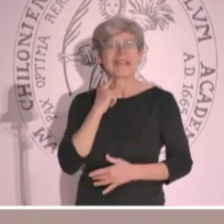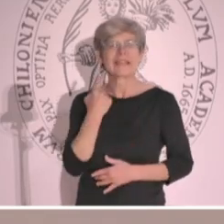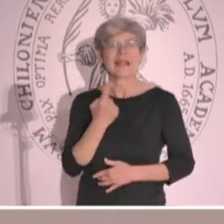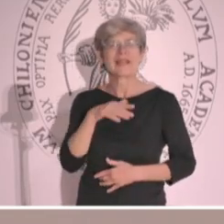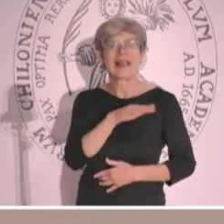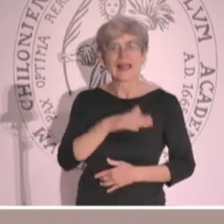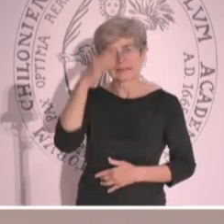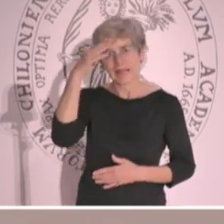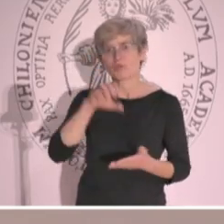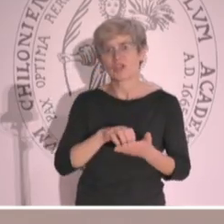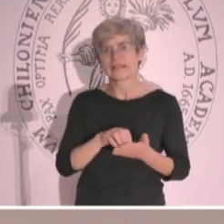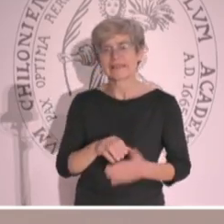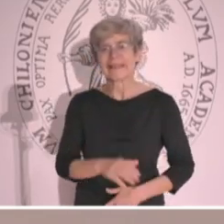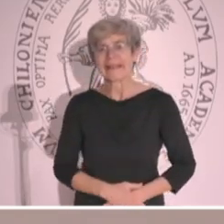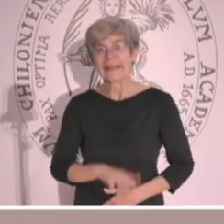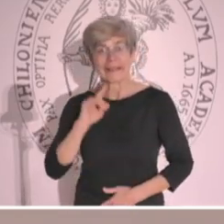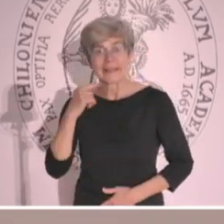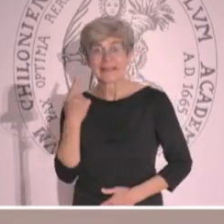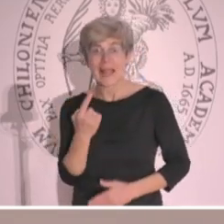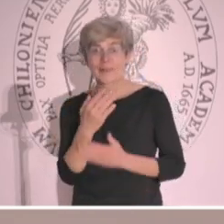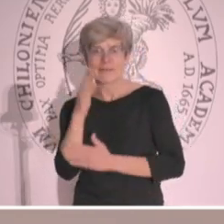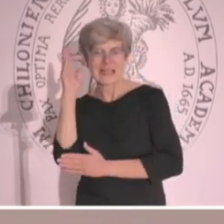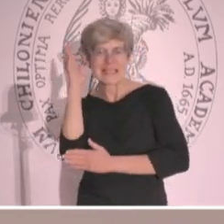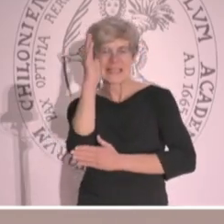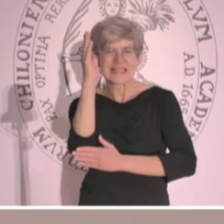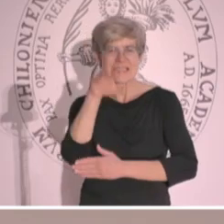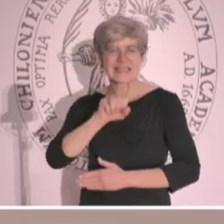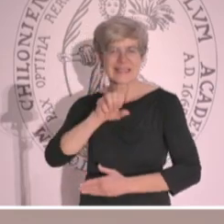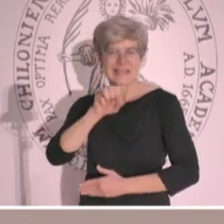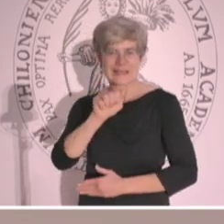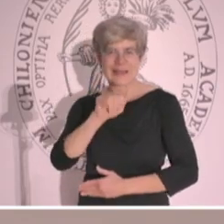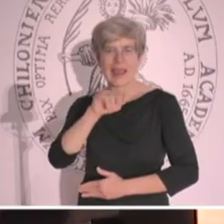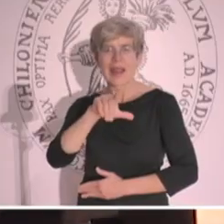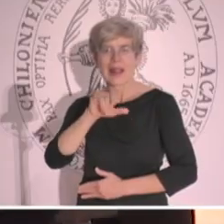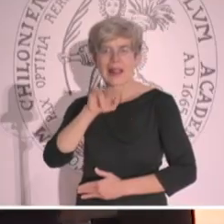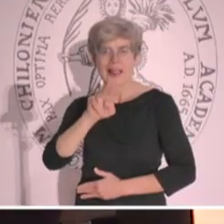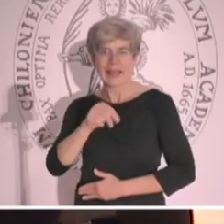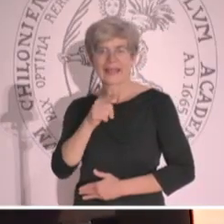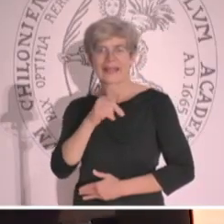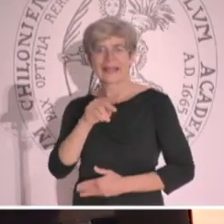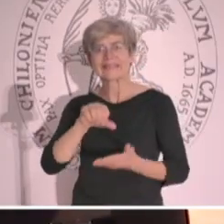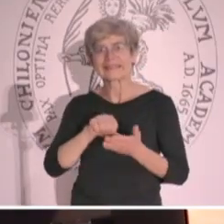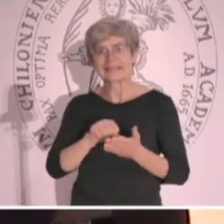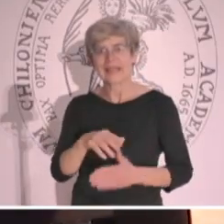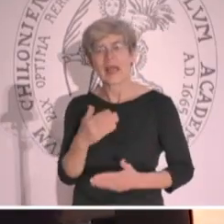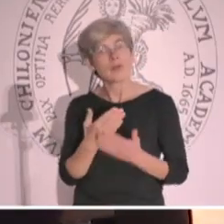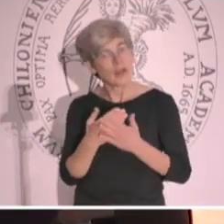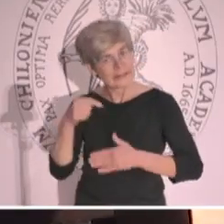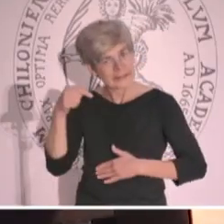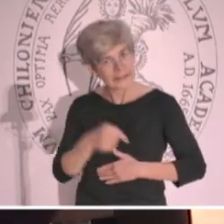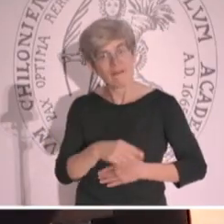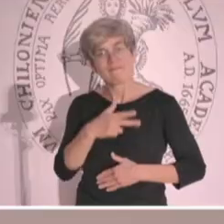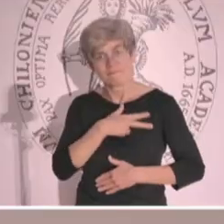uns. Wir sind auch immer noch eine Stadt der Werften. Wir sind vieles, aber wir sind eben auch eine